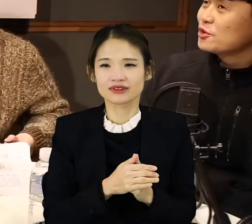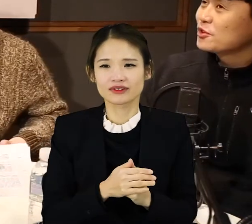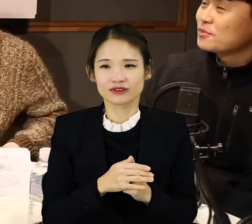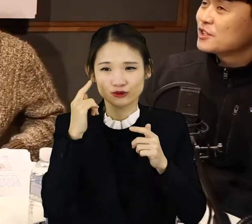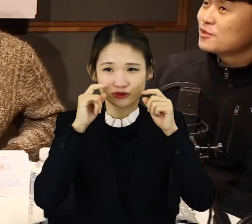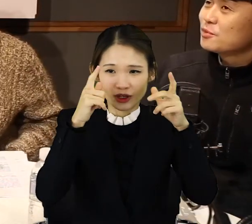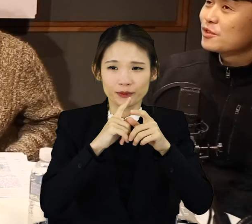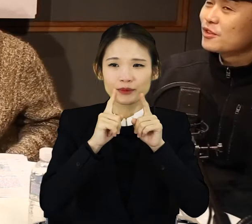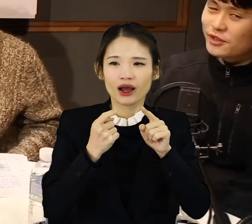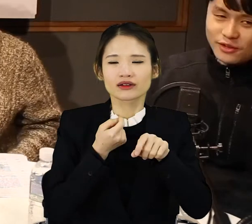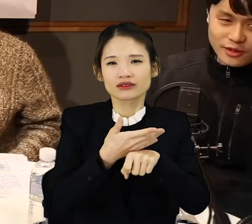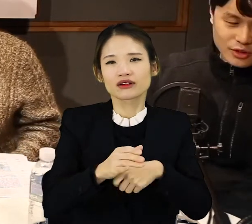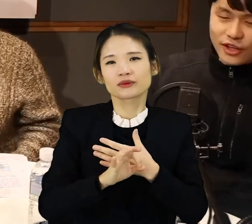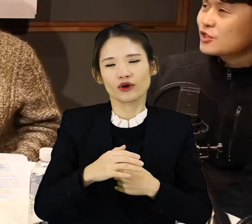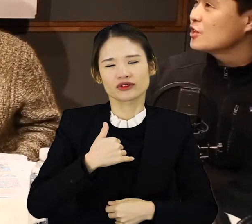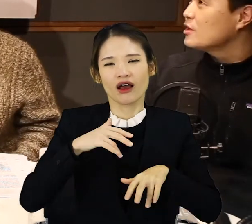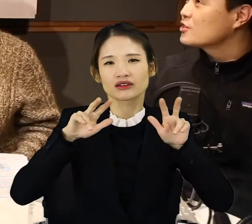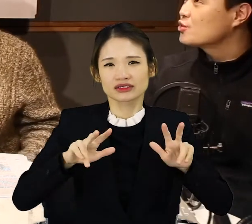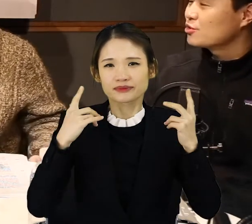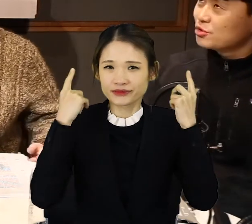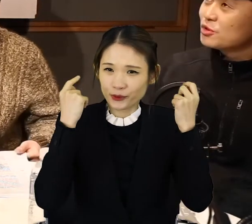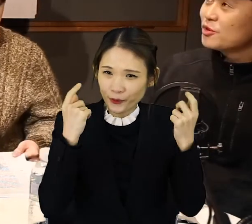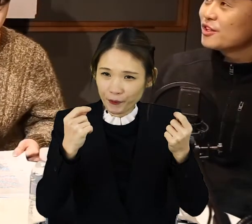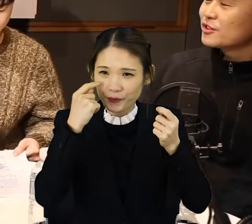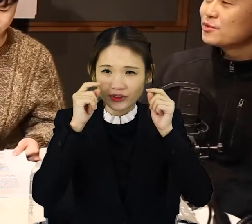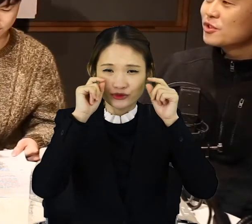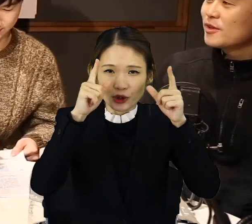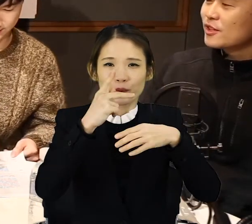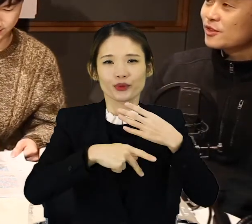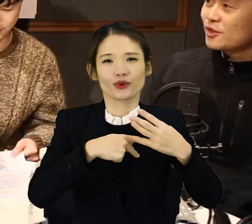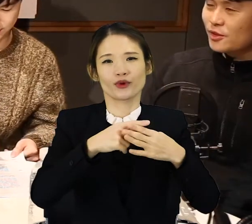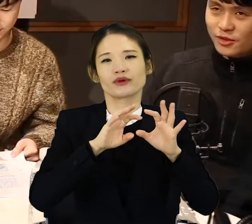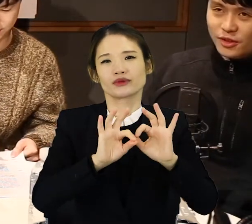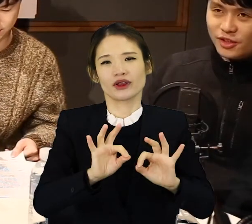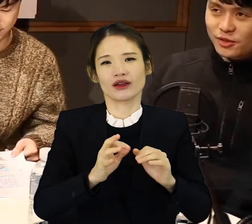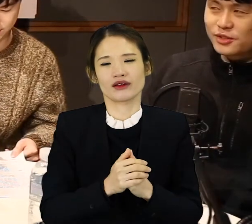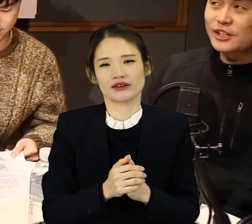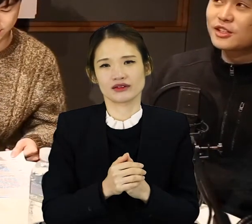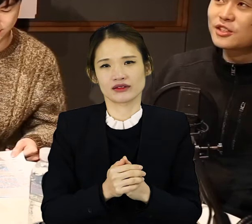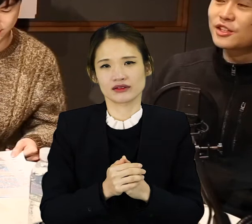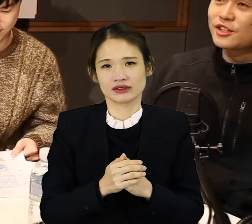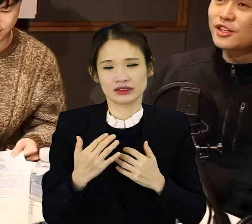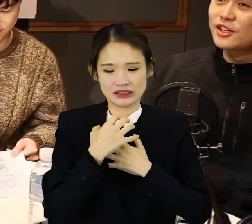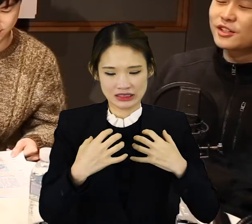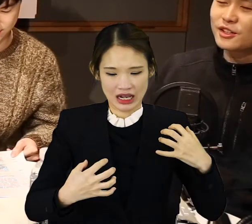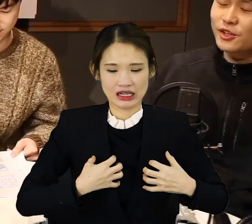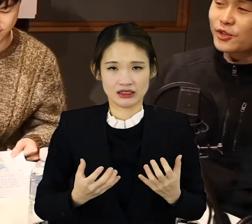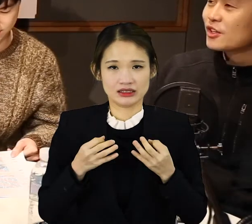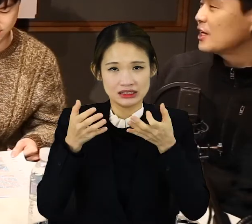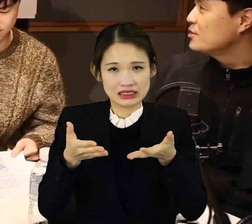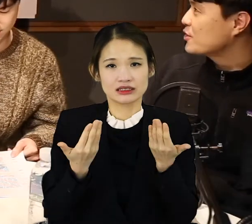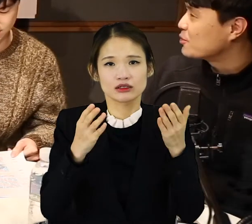눈을 떠요 말씀드리면은 네. 제가 지금까지도 눈을 떠요라는 그 프로그램에 대해서 네. 그 장기 기증에 대한